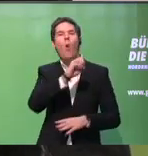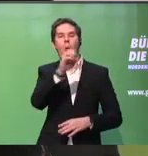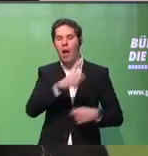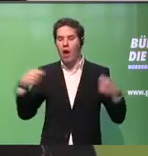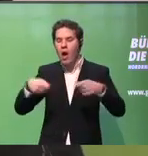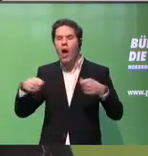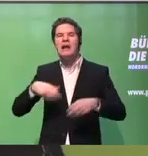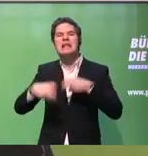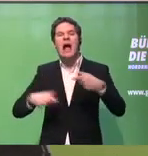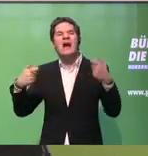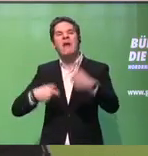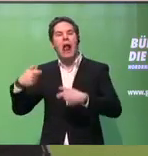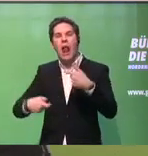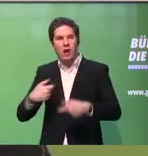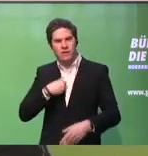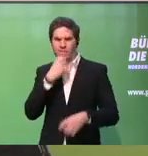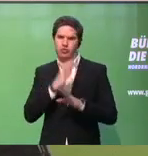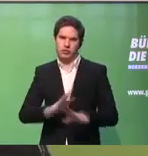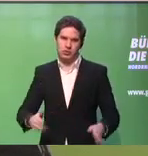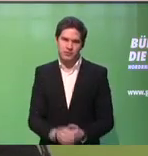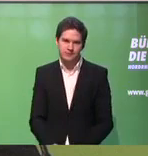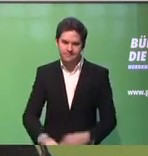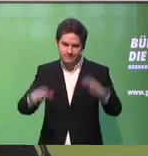Tierquälerei, liebe Freundinnen und Freunde.